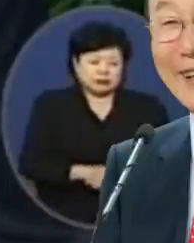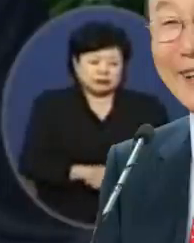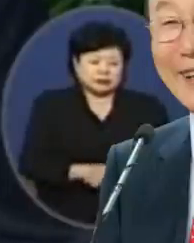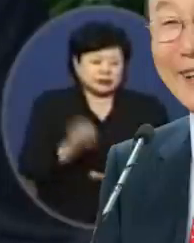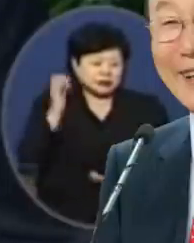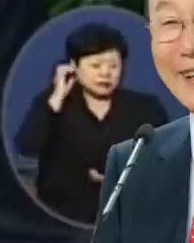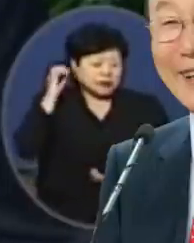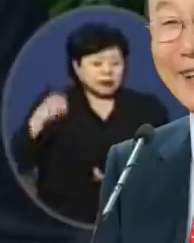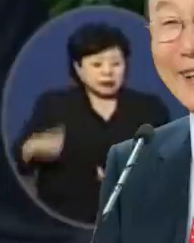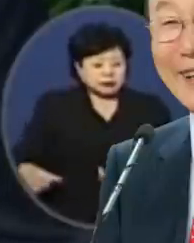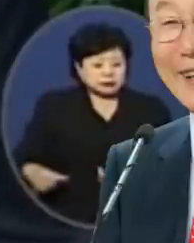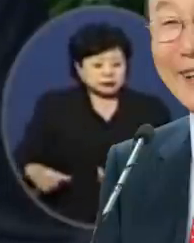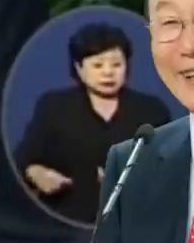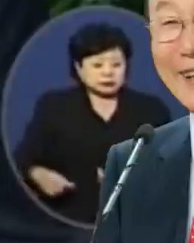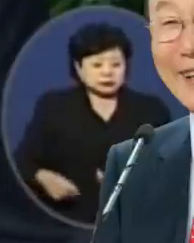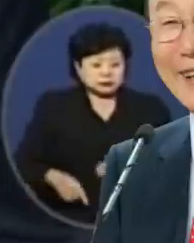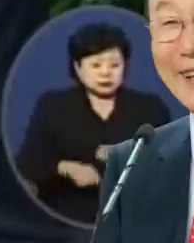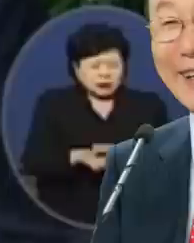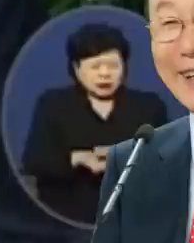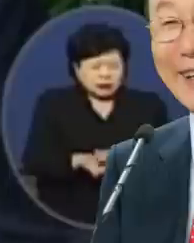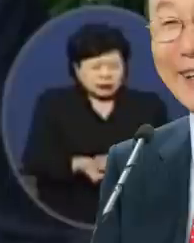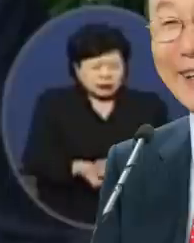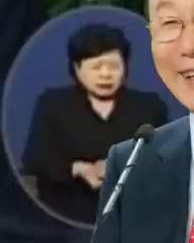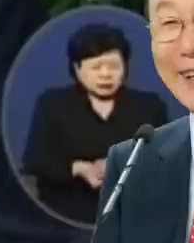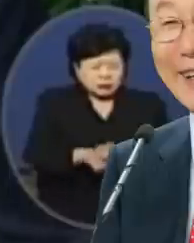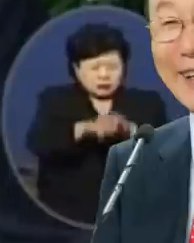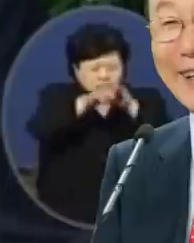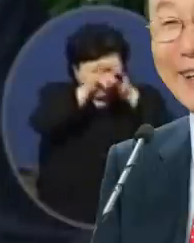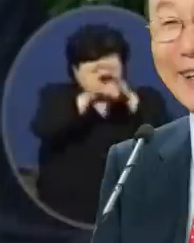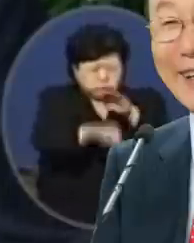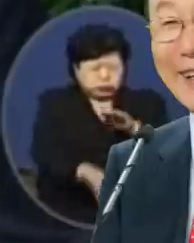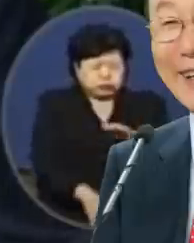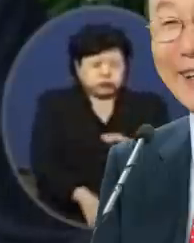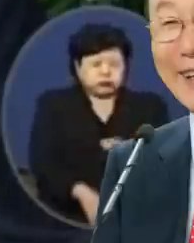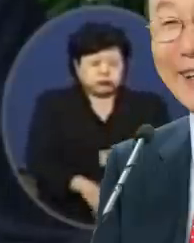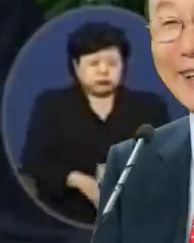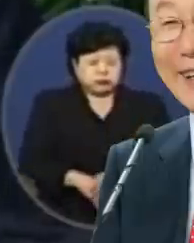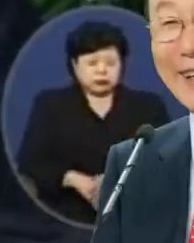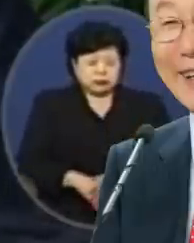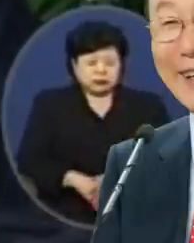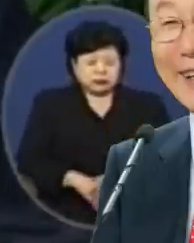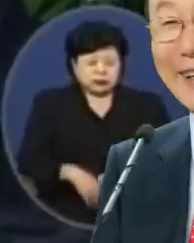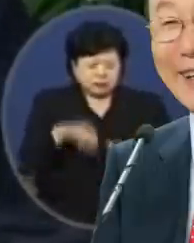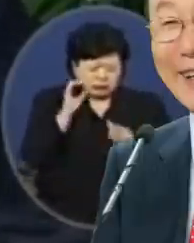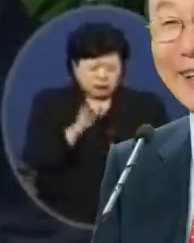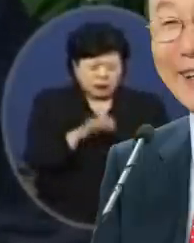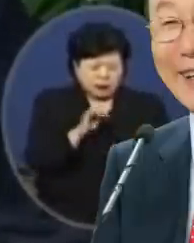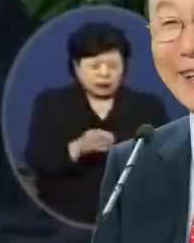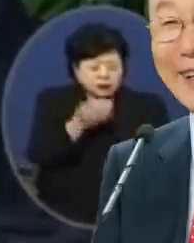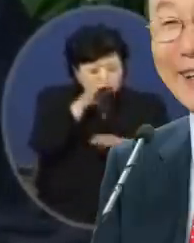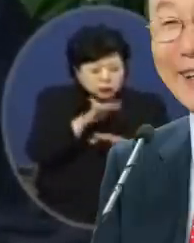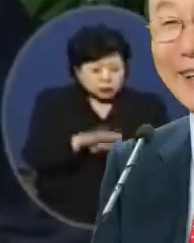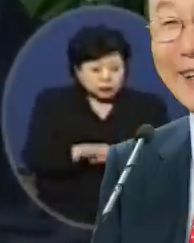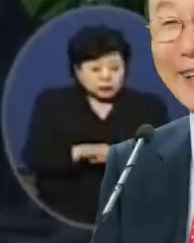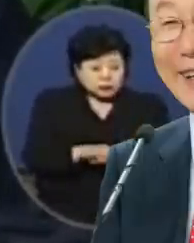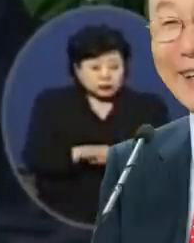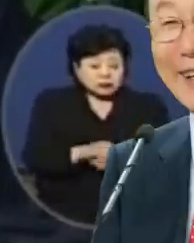김정은이가 미사일을 몇십 발 쏘고 협박을 자고 하니까 우리 성도들이